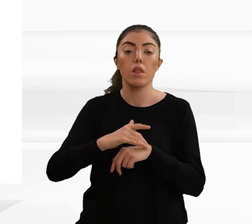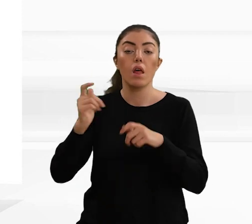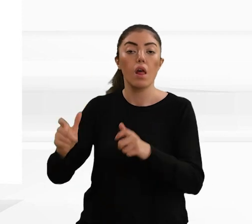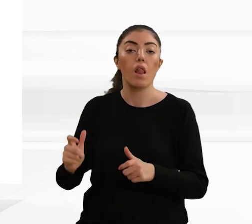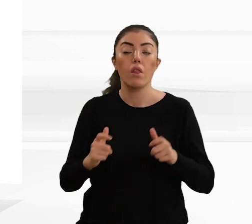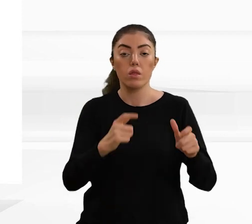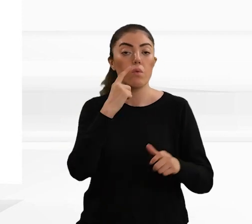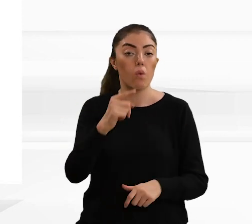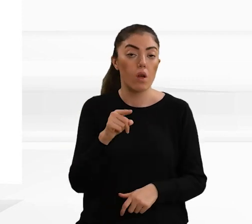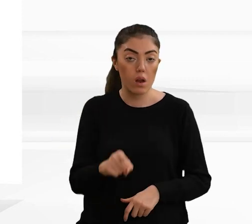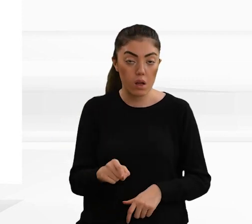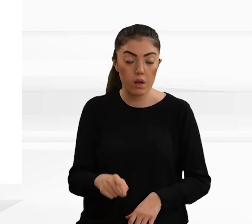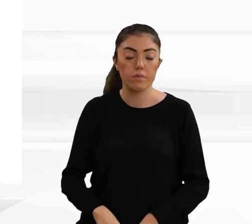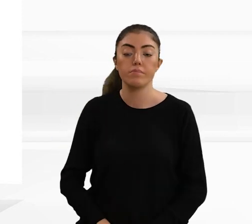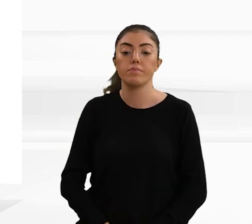alanında